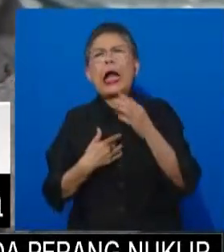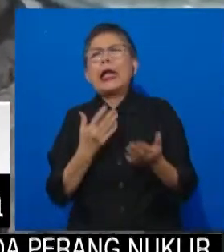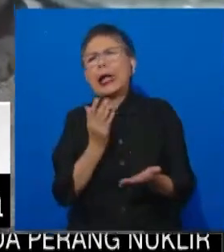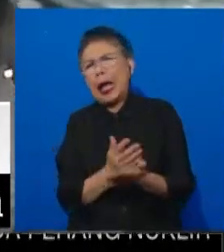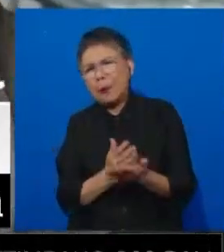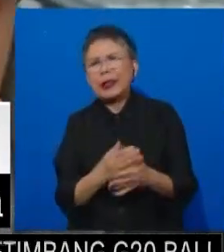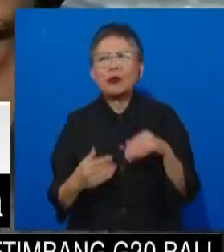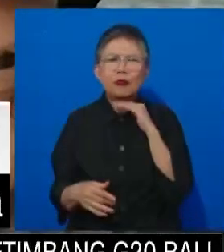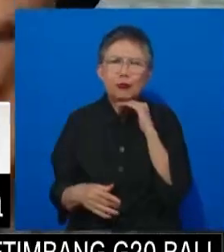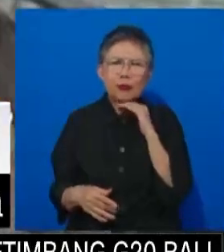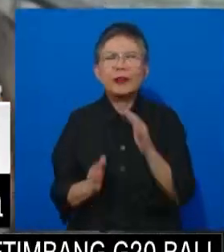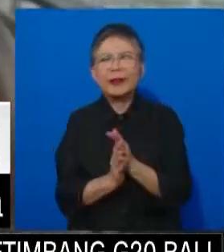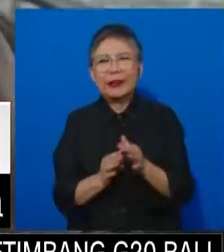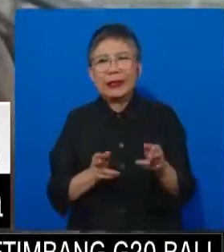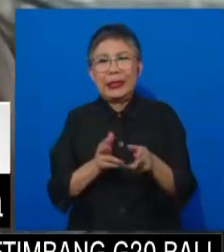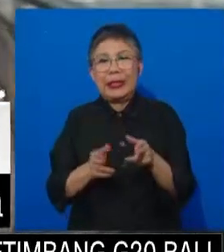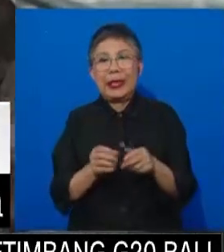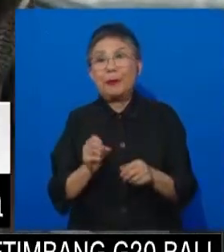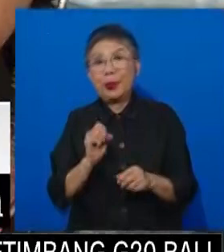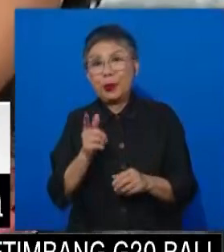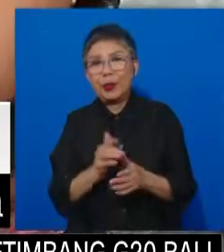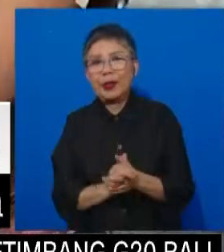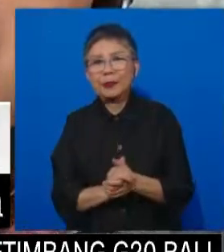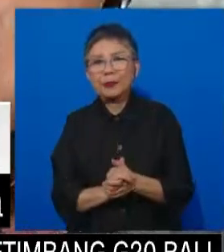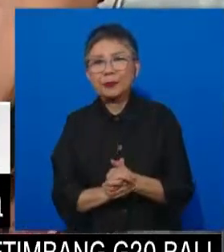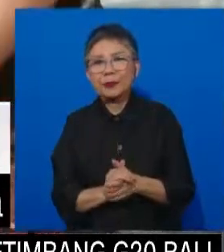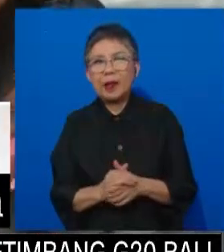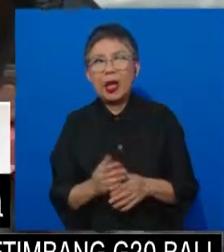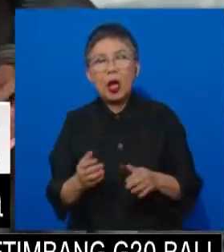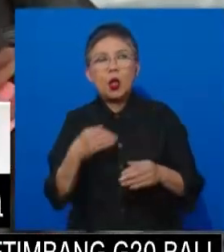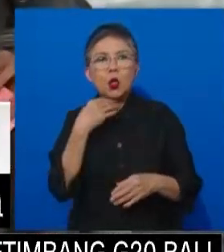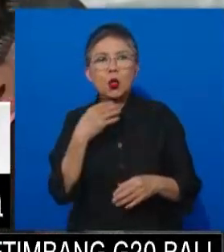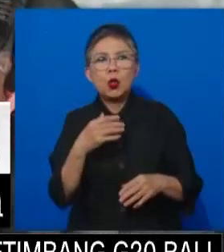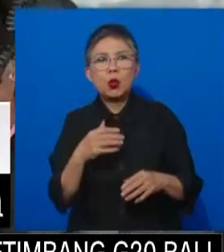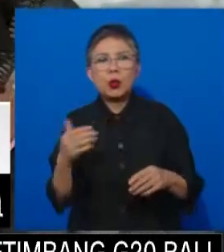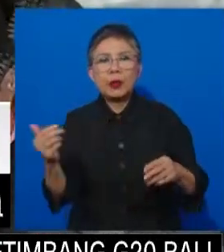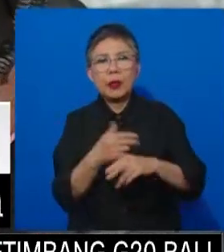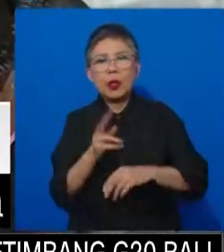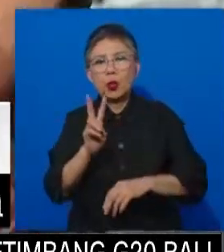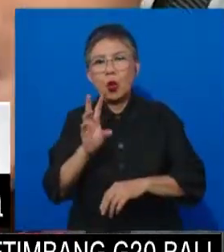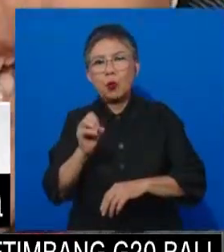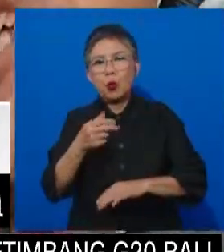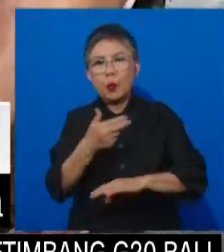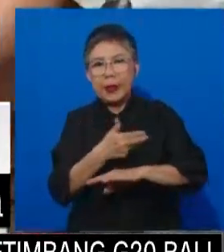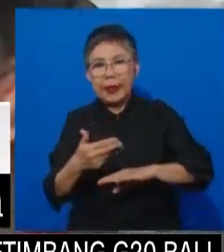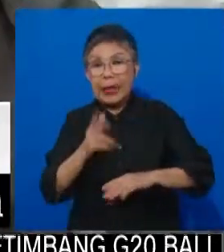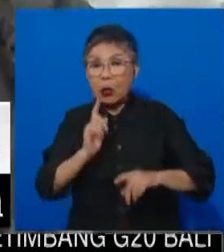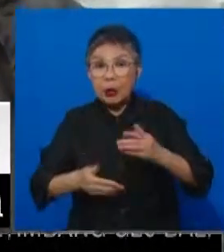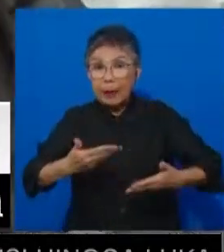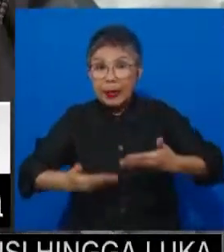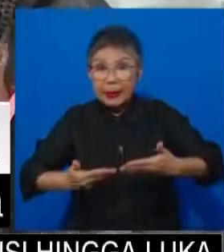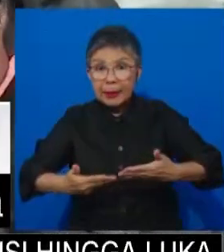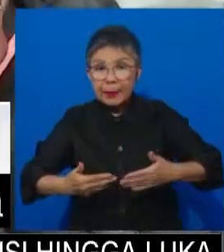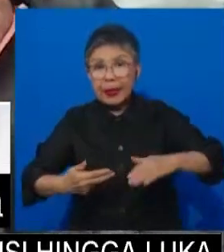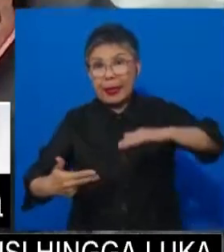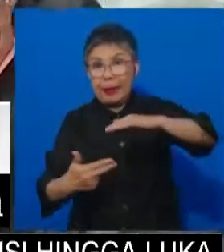harus menunggu lagi. Nah, informasinya headway atau kereta ini adalah 20 menit. Jadi kita mesti menunggu 20 menit. Kalau kita bandingkan dengan LRT